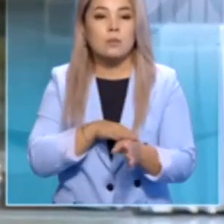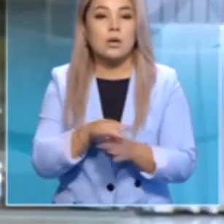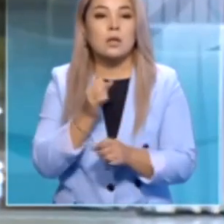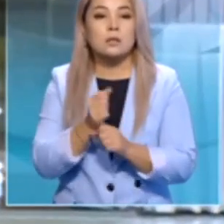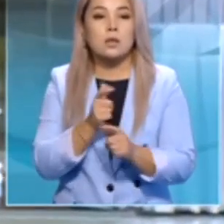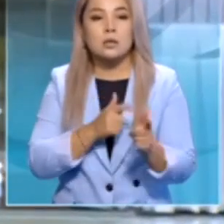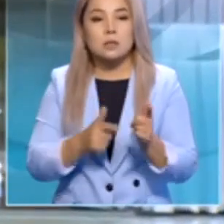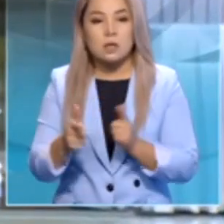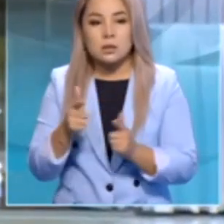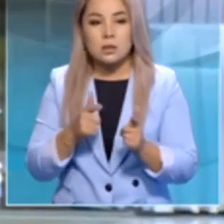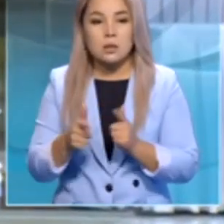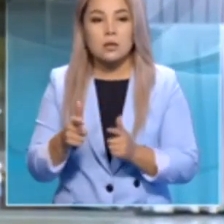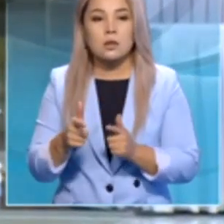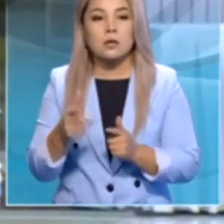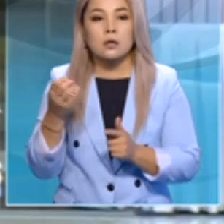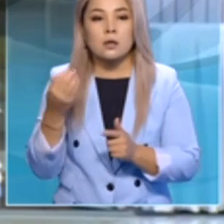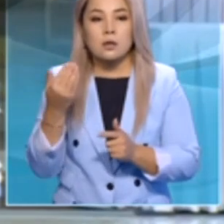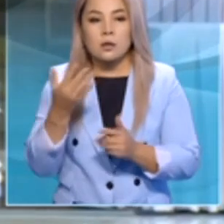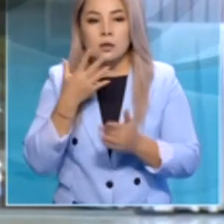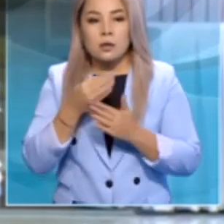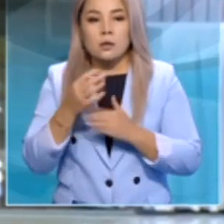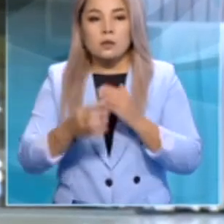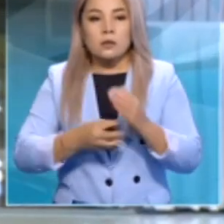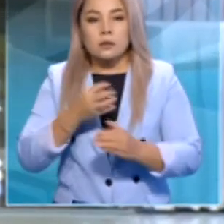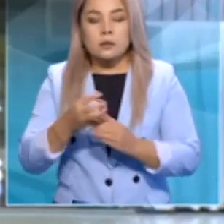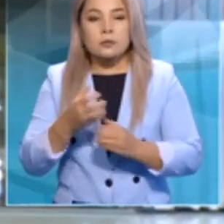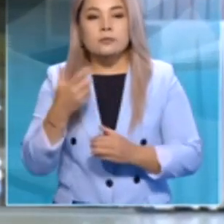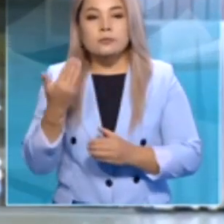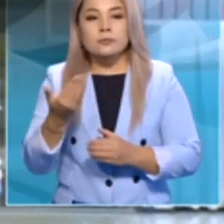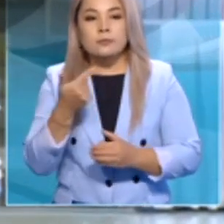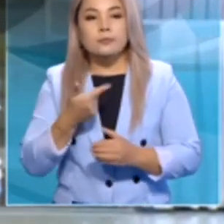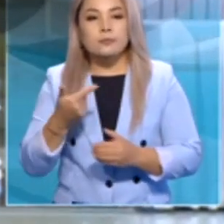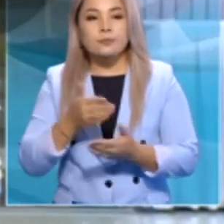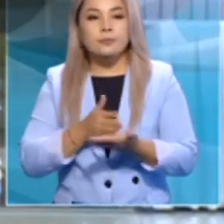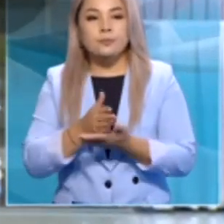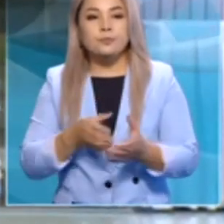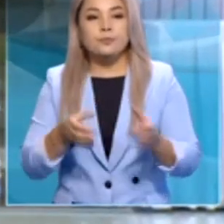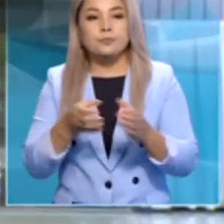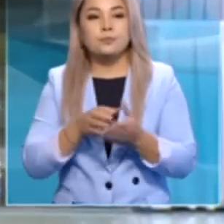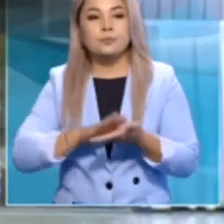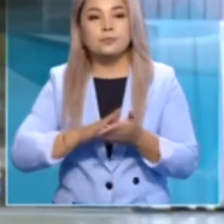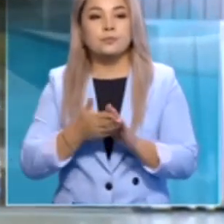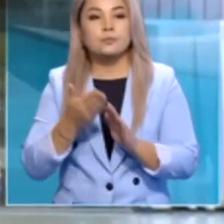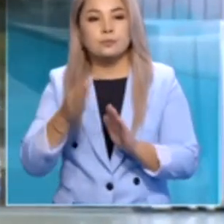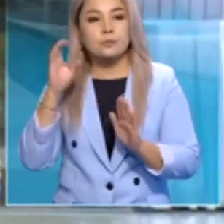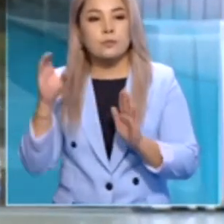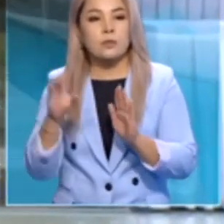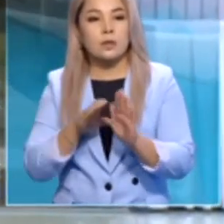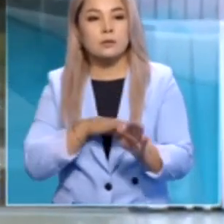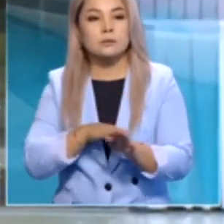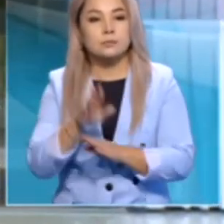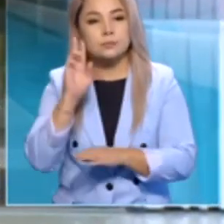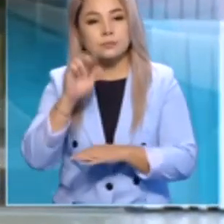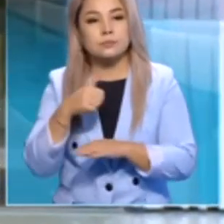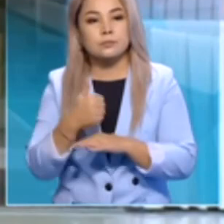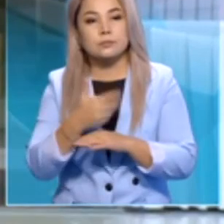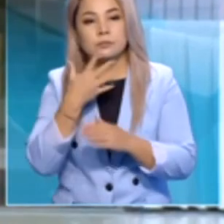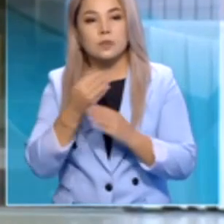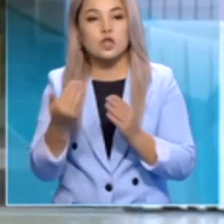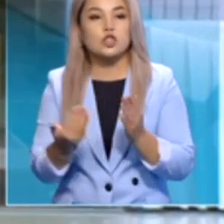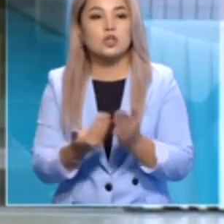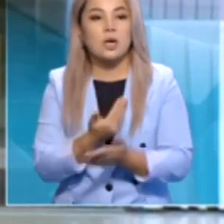уақытта, әрі мына дүниежүзіндегі геосаяси жағдайларды ескере отырып, қазір еліміздің басшысына